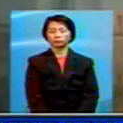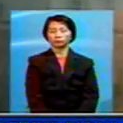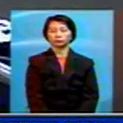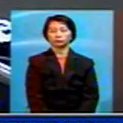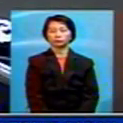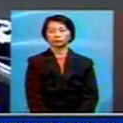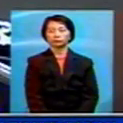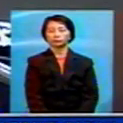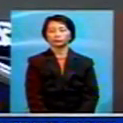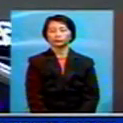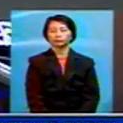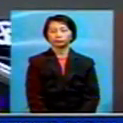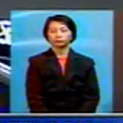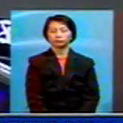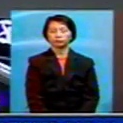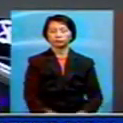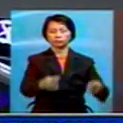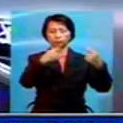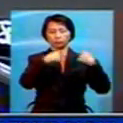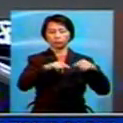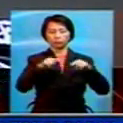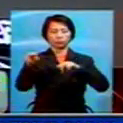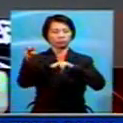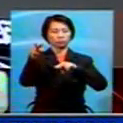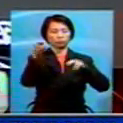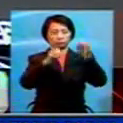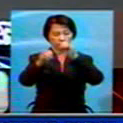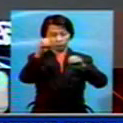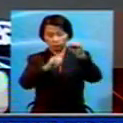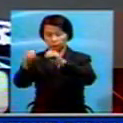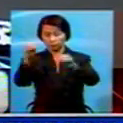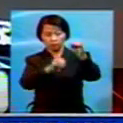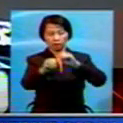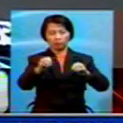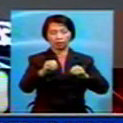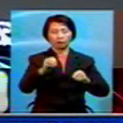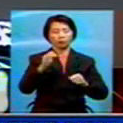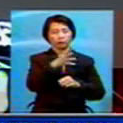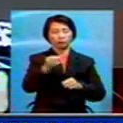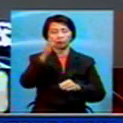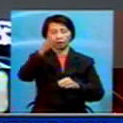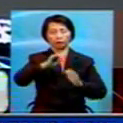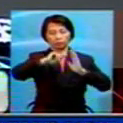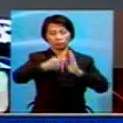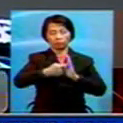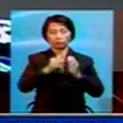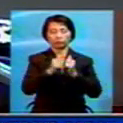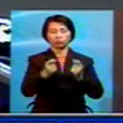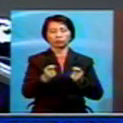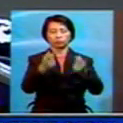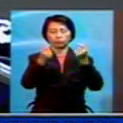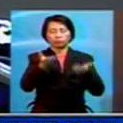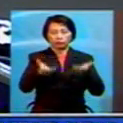pasti sedang melihat dan akan kital dengan sertata